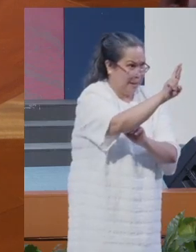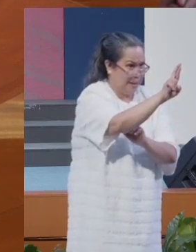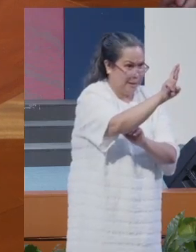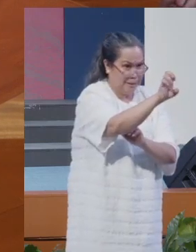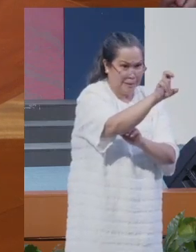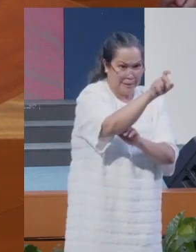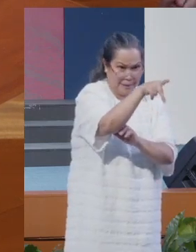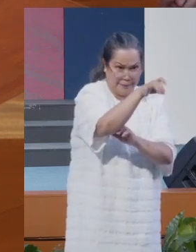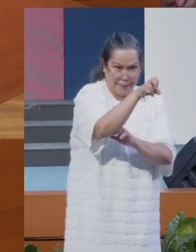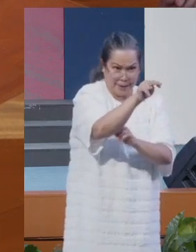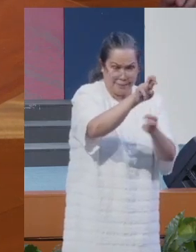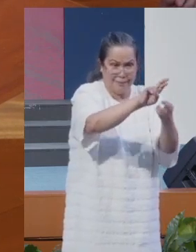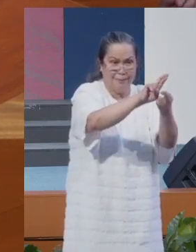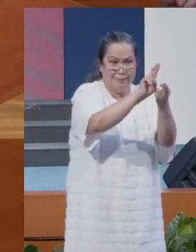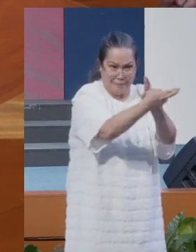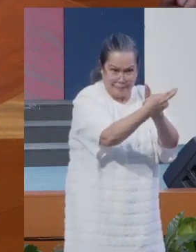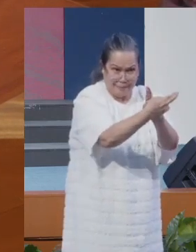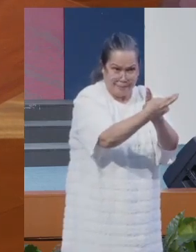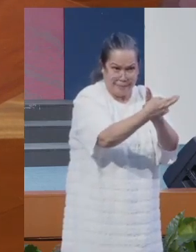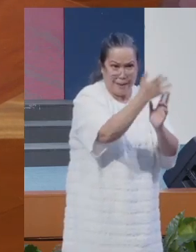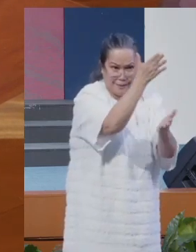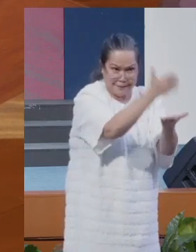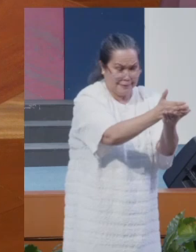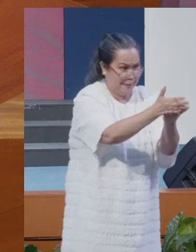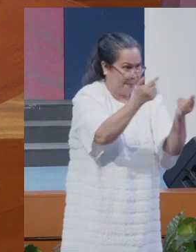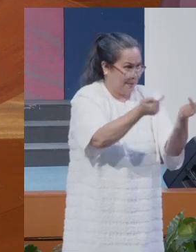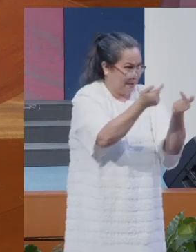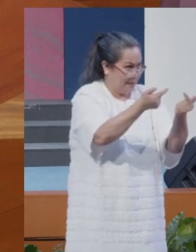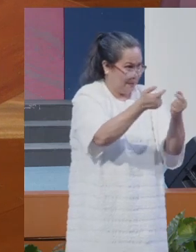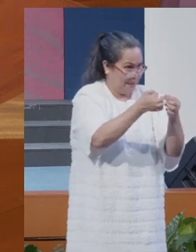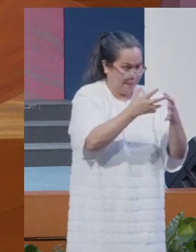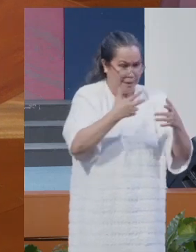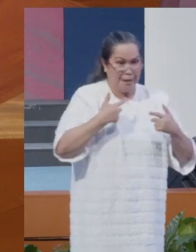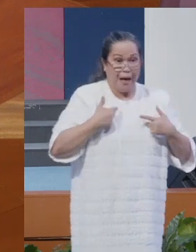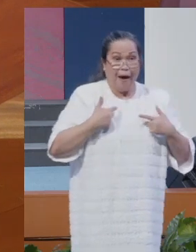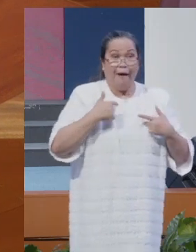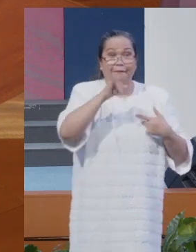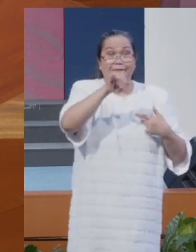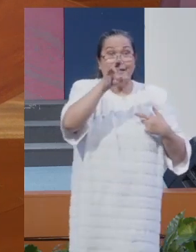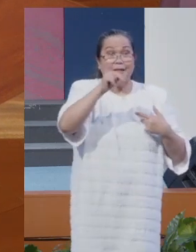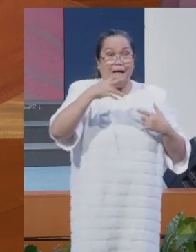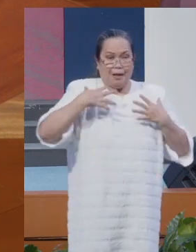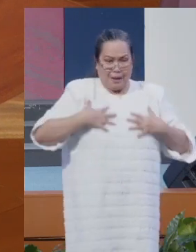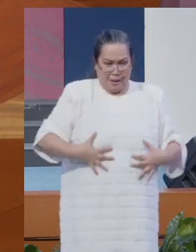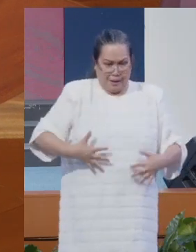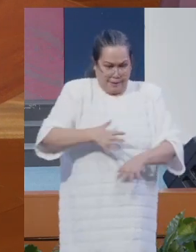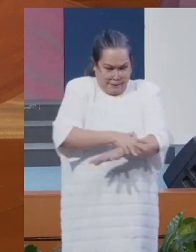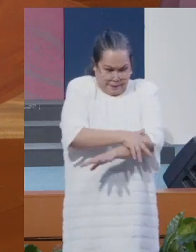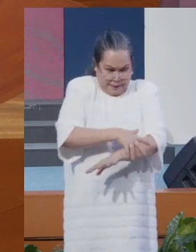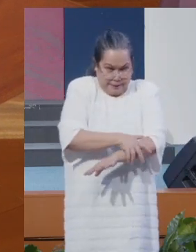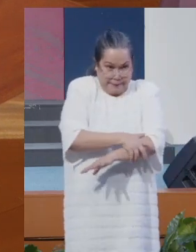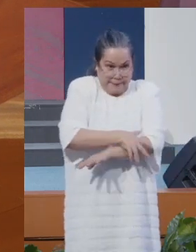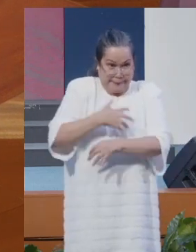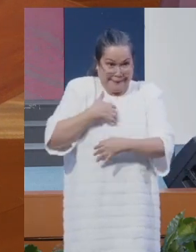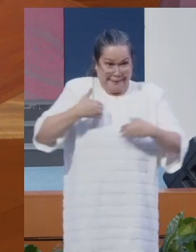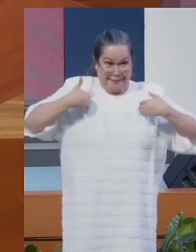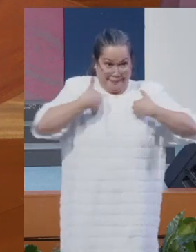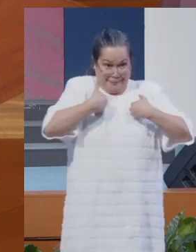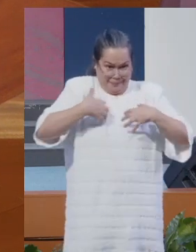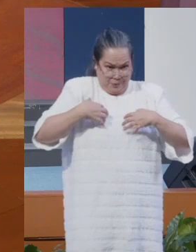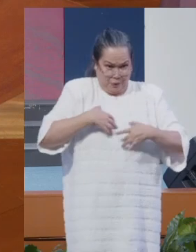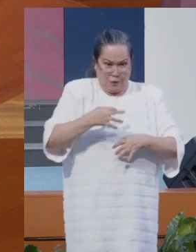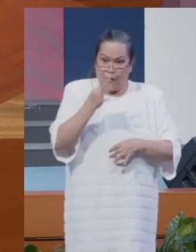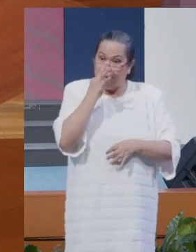ang description po kay John doon, "Now John wore a garment of camel's hair and a leather belt around his waist, and his food